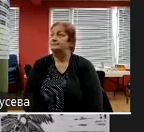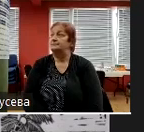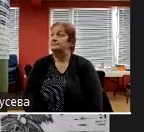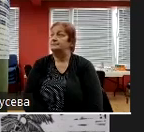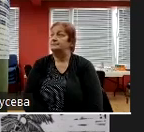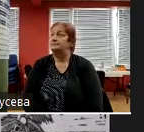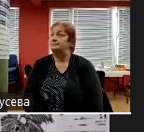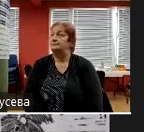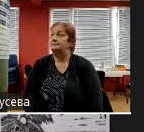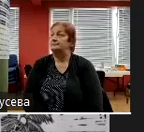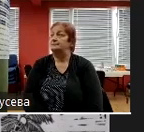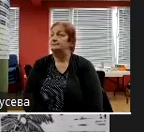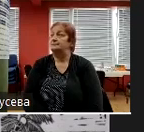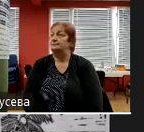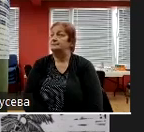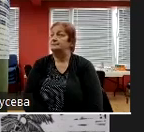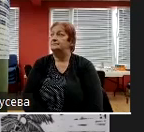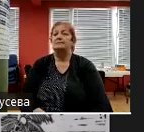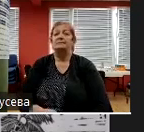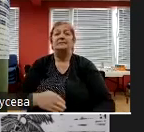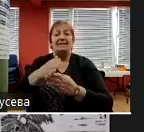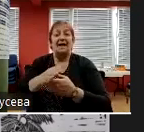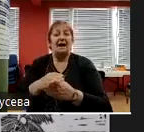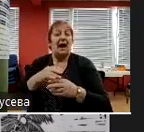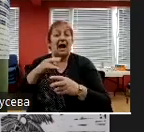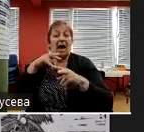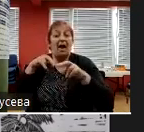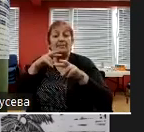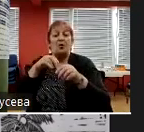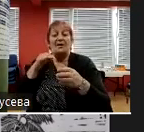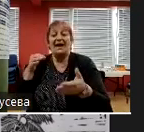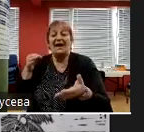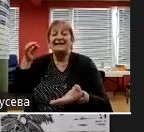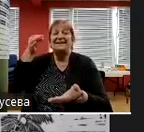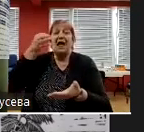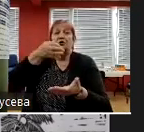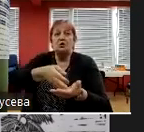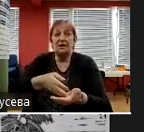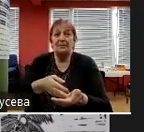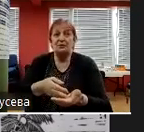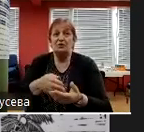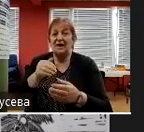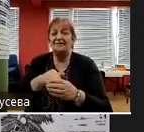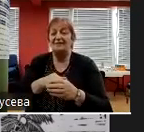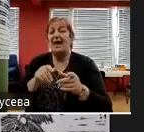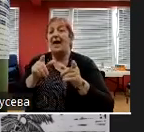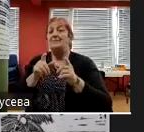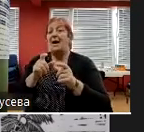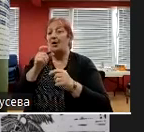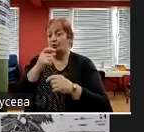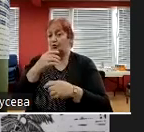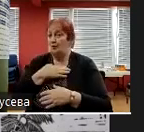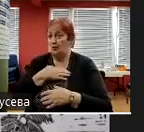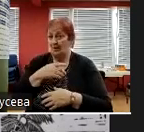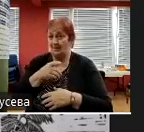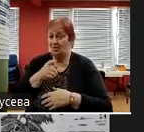this. И накрая проверка на достъпността. В Microsoft го има това,